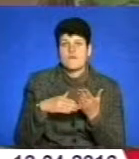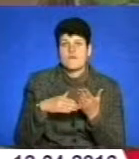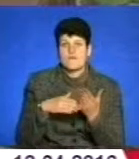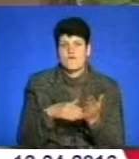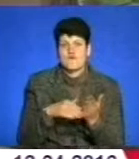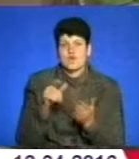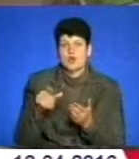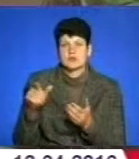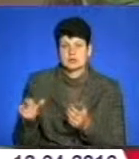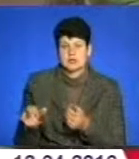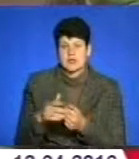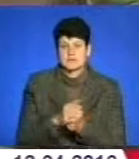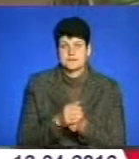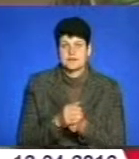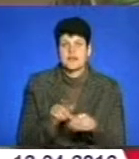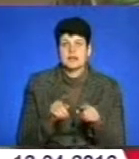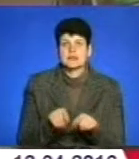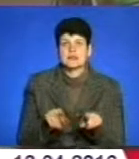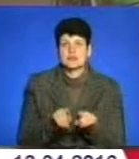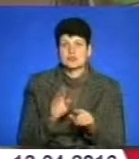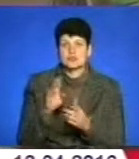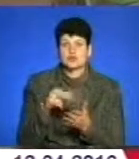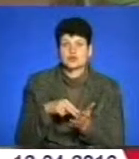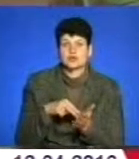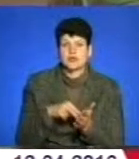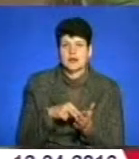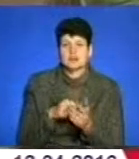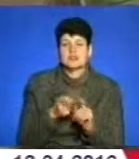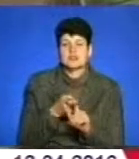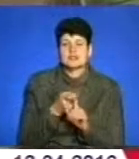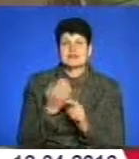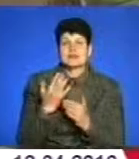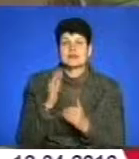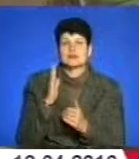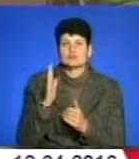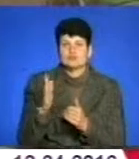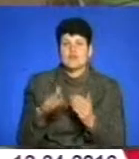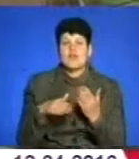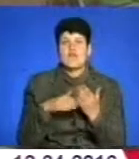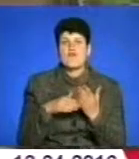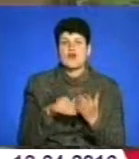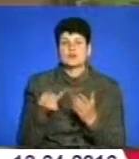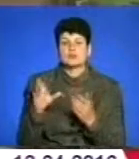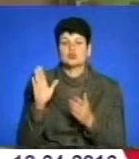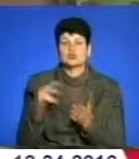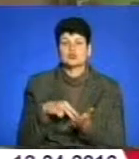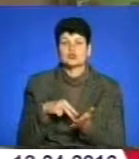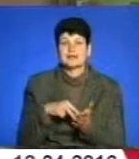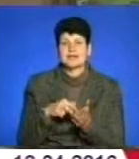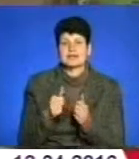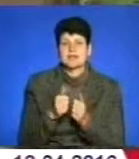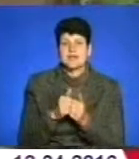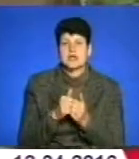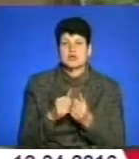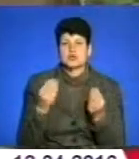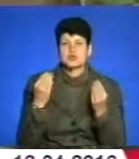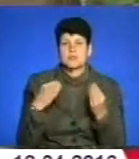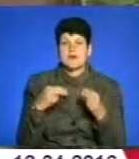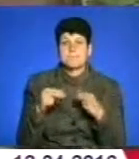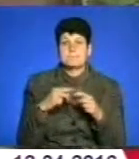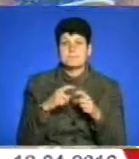тим. Також, очевидно, будуть стояти, в залежності від того, скільки в нас буде волонтерів, будуть стояти і під супермаркетами також